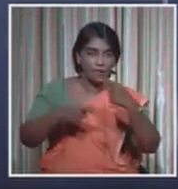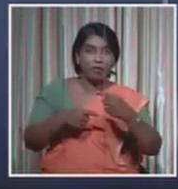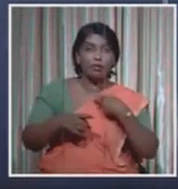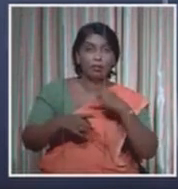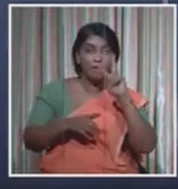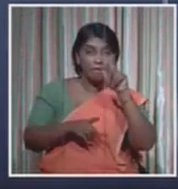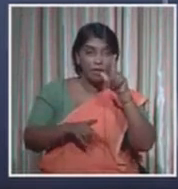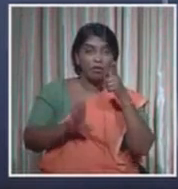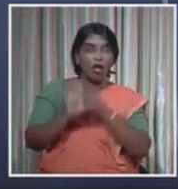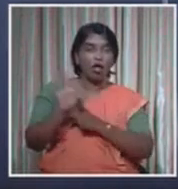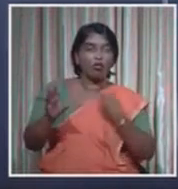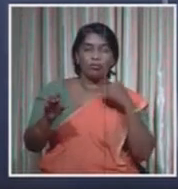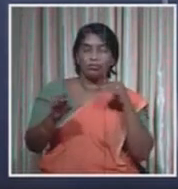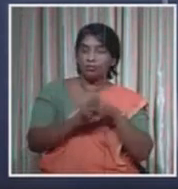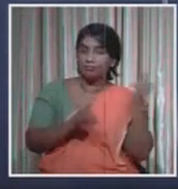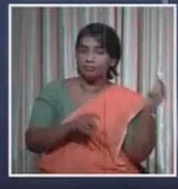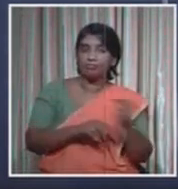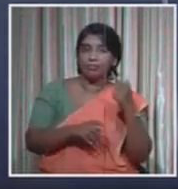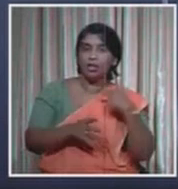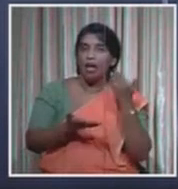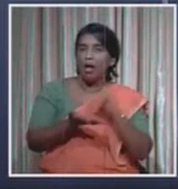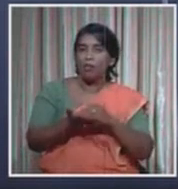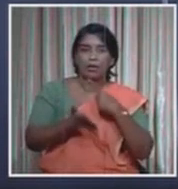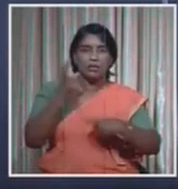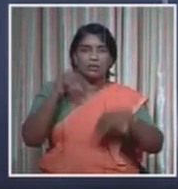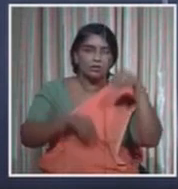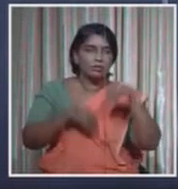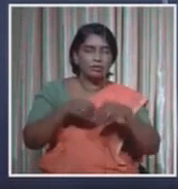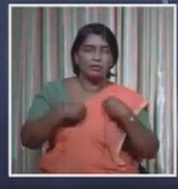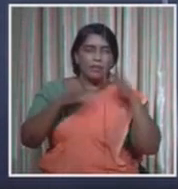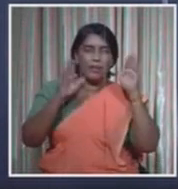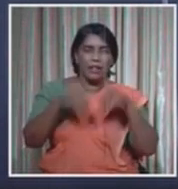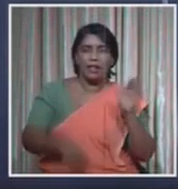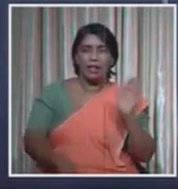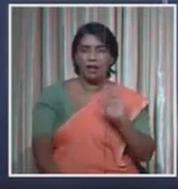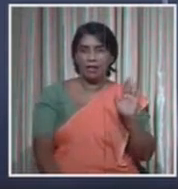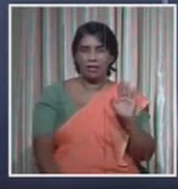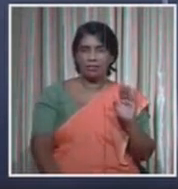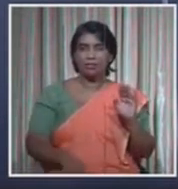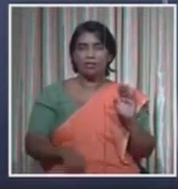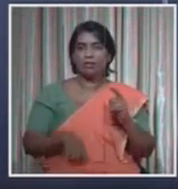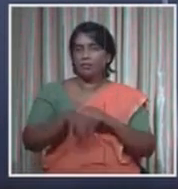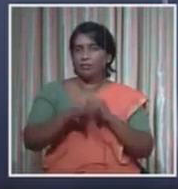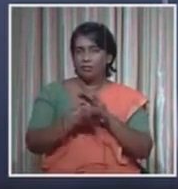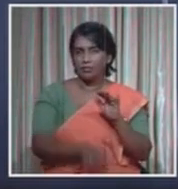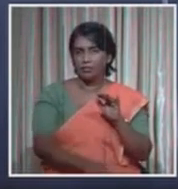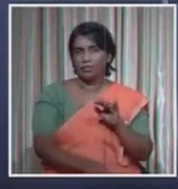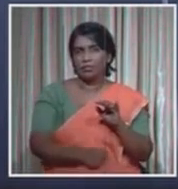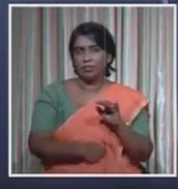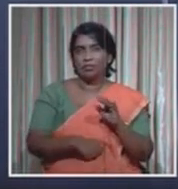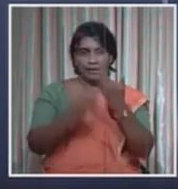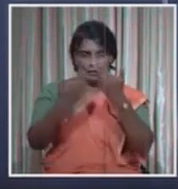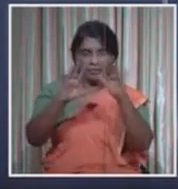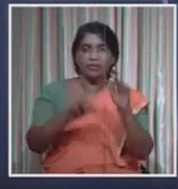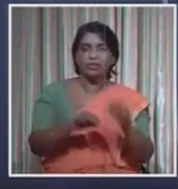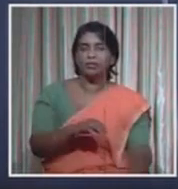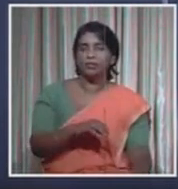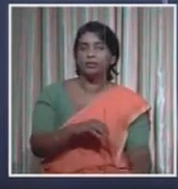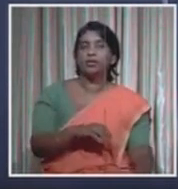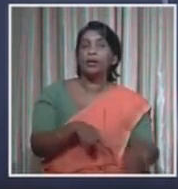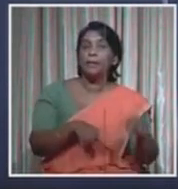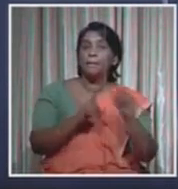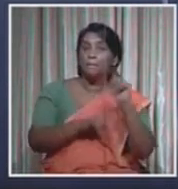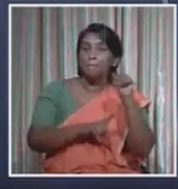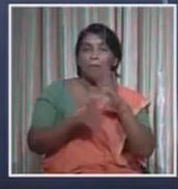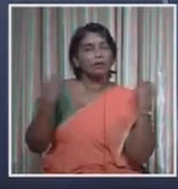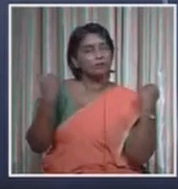පාර්ලිමේන්තුවේ මම ආපෝ ඡන්දිල්ලන එකක් නෑ. මේ වෙන මෙහෙම නම් මේ පාර්ලිමේන්තුවේ තියෙන්නේ ගරු මන්ත්‍රීතුමා කාලය අවසාන කරන මැතිණිය. අපි මේ පාර්ලිමේන්තුවේ